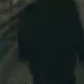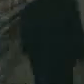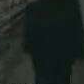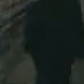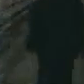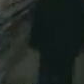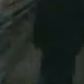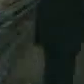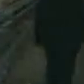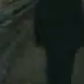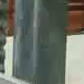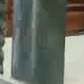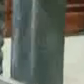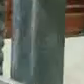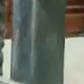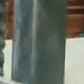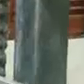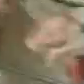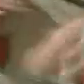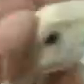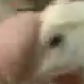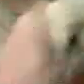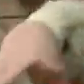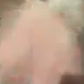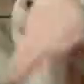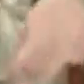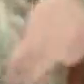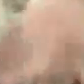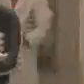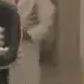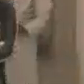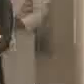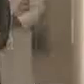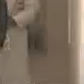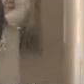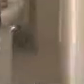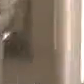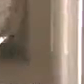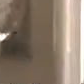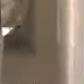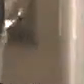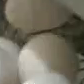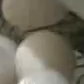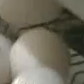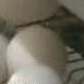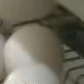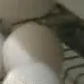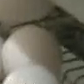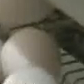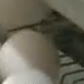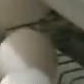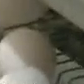مشروع إنتاج اللحوم البيضاء في تطاوين يواجه صعوبات عدة رغم انطلاقه في ظروف طيبة.